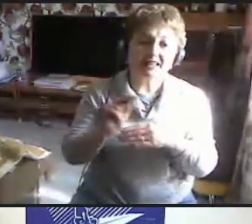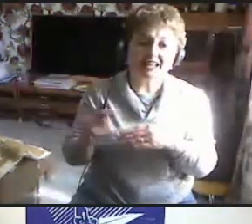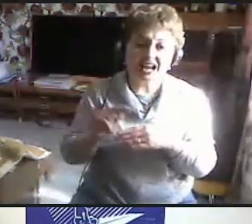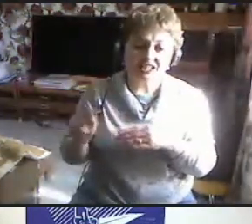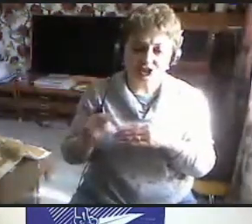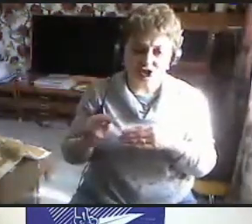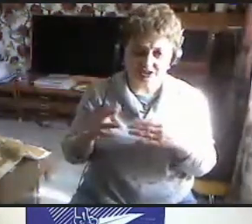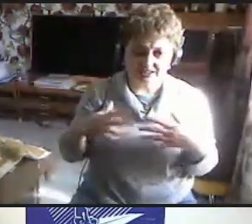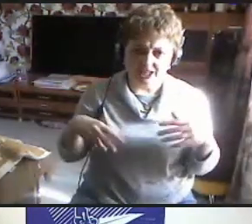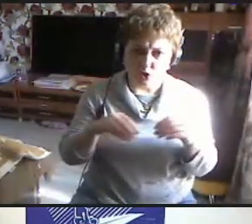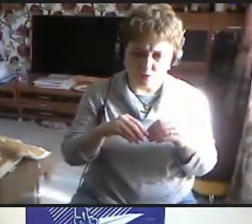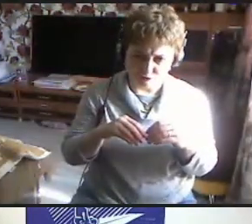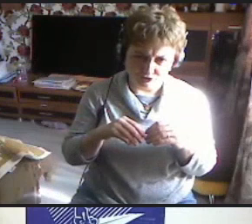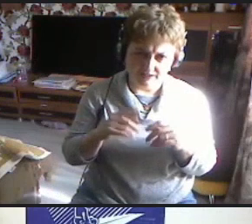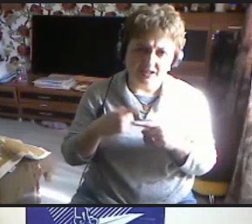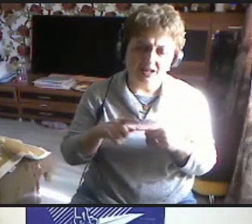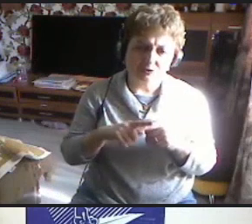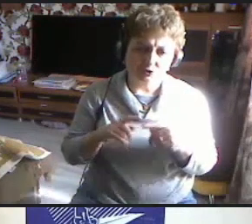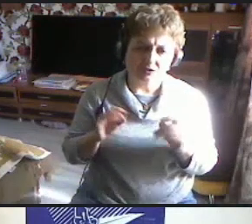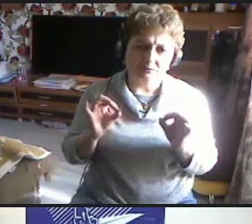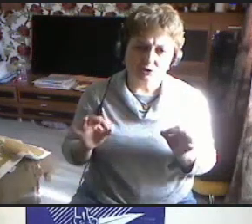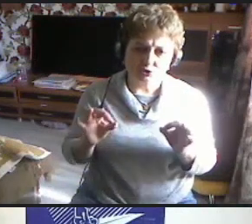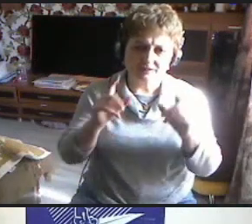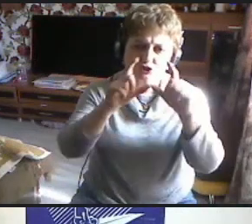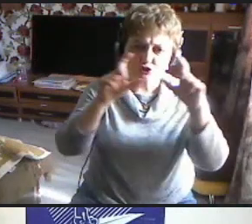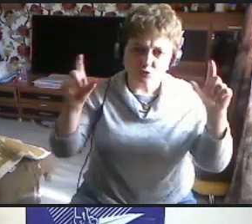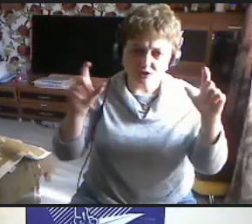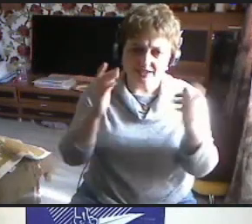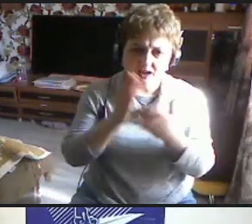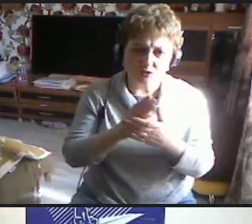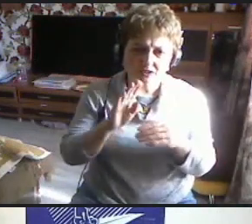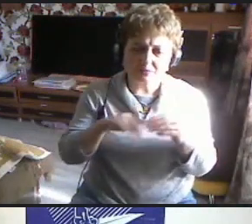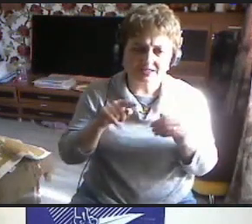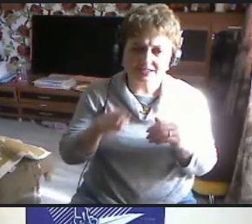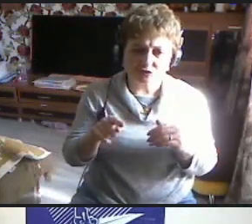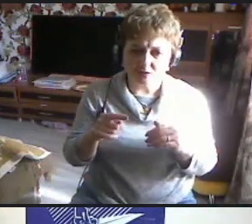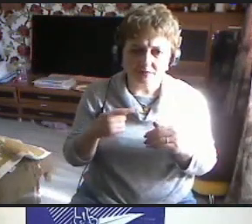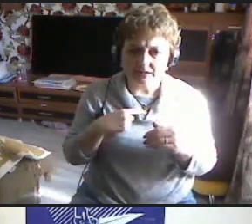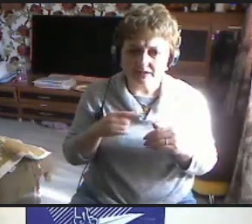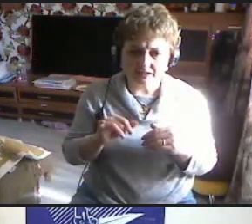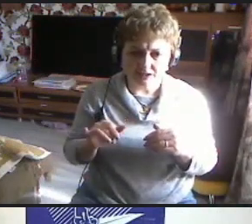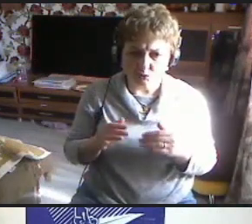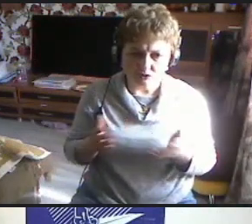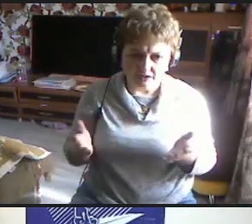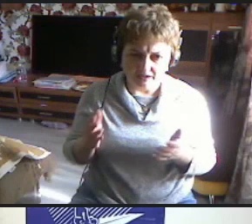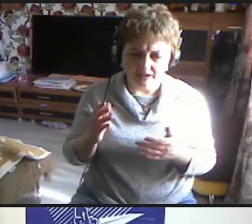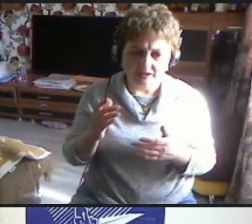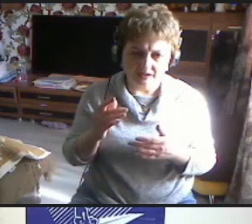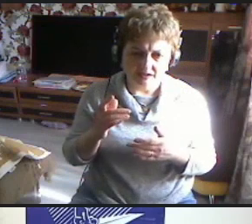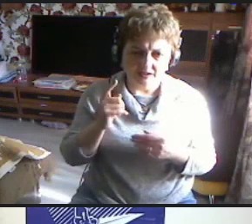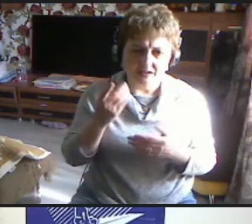которое, безусловно, в школе находится, и без него вы не денетесь никуда, и недалеко не уйдете